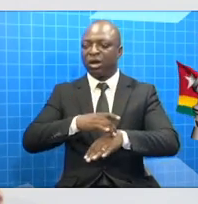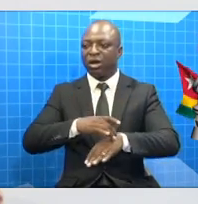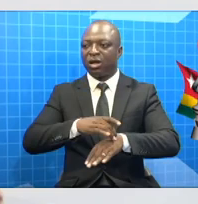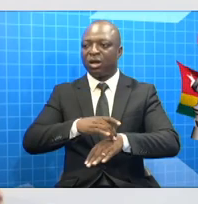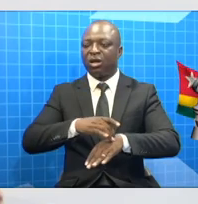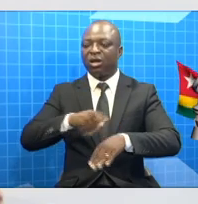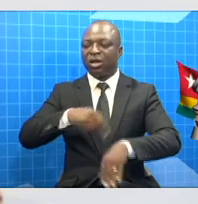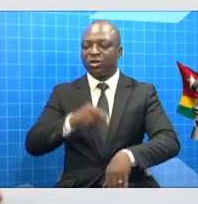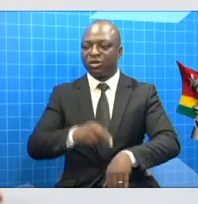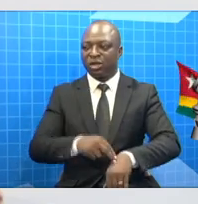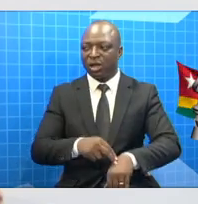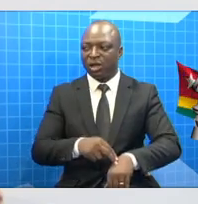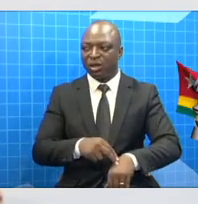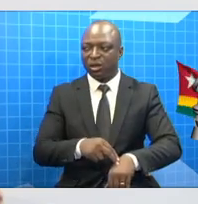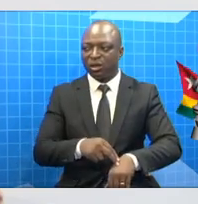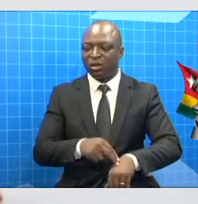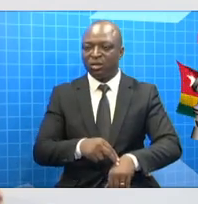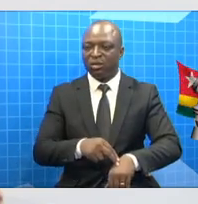territoire national.